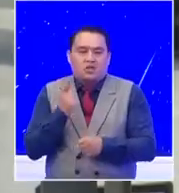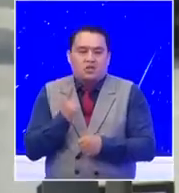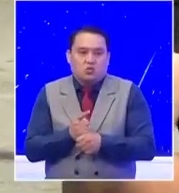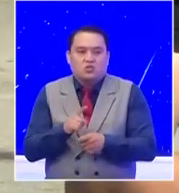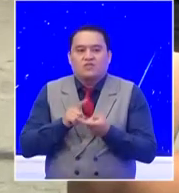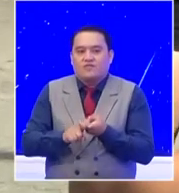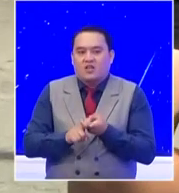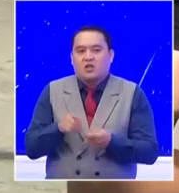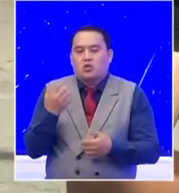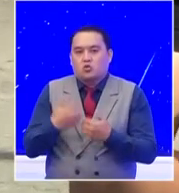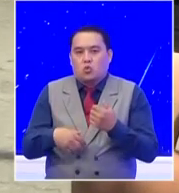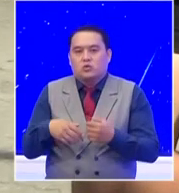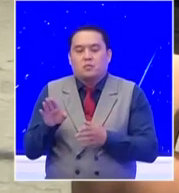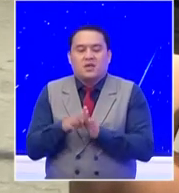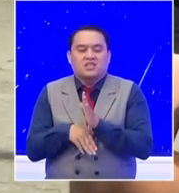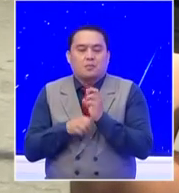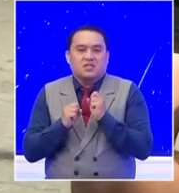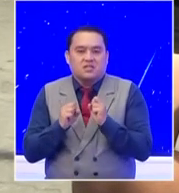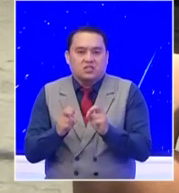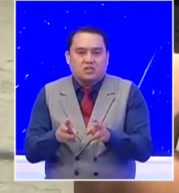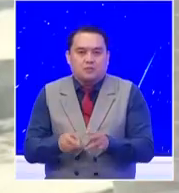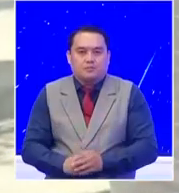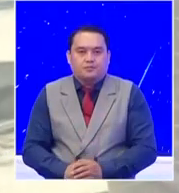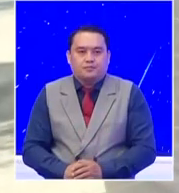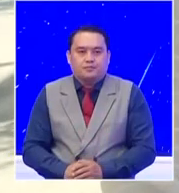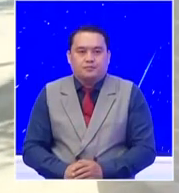Это связано с нормами санитарной безопасности.